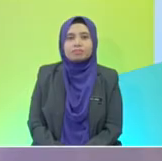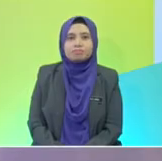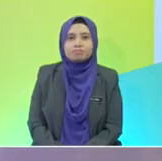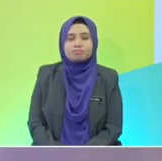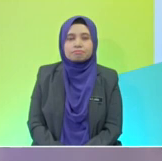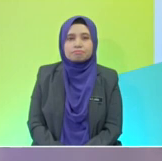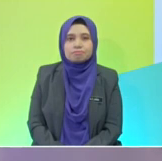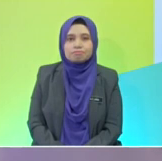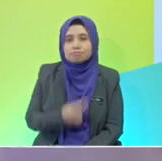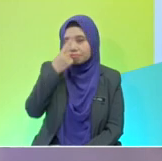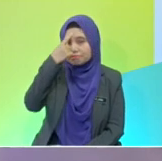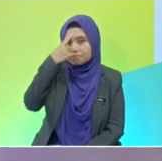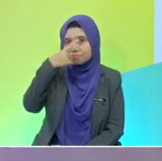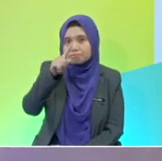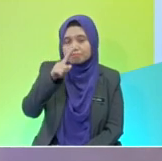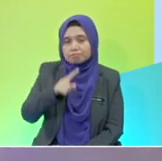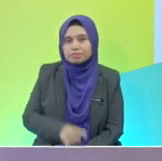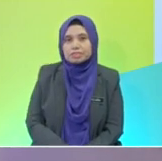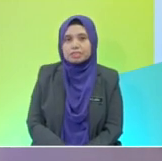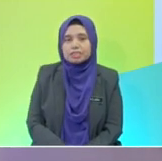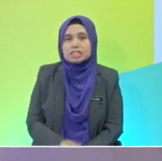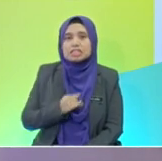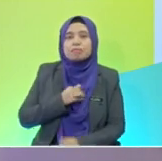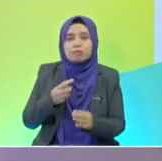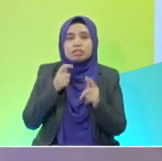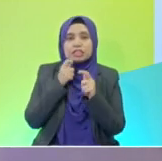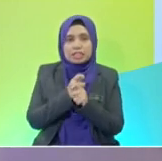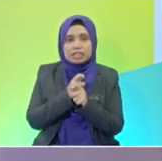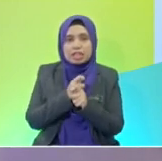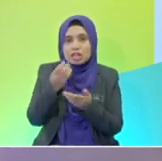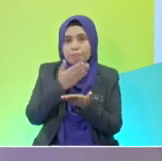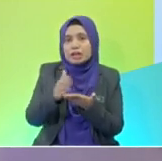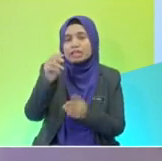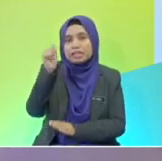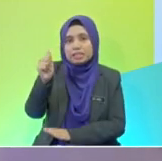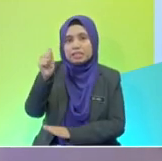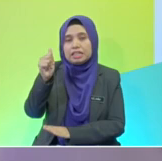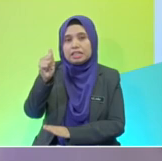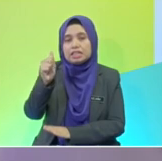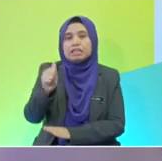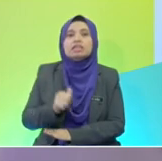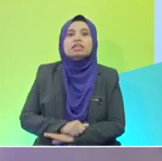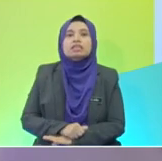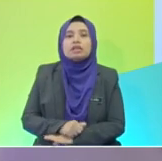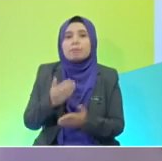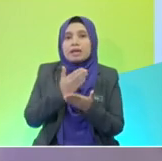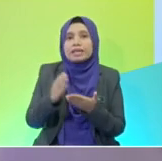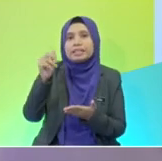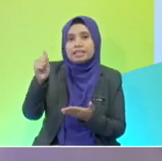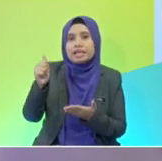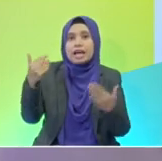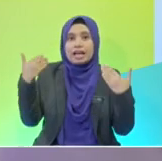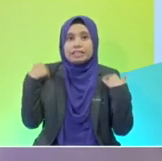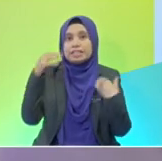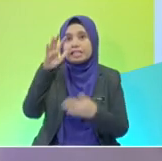untuk ya ini saya tidak tekankan kepada bahagian ini Oke Di mana bagian ini mempunyai